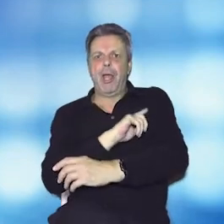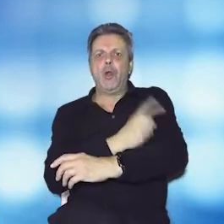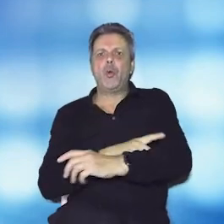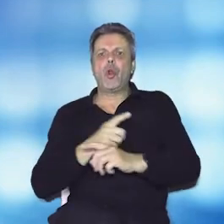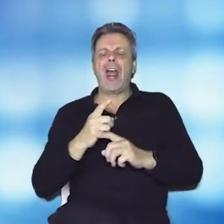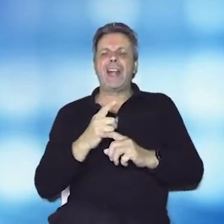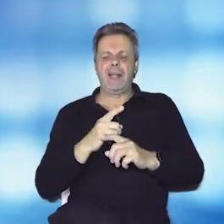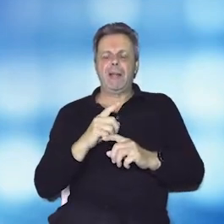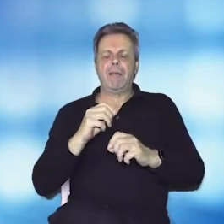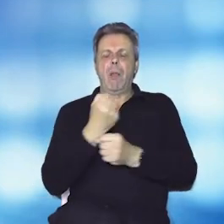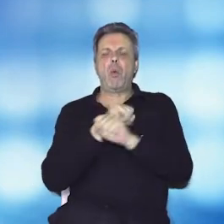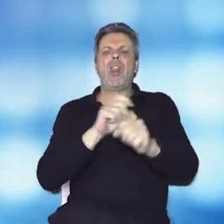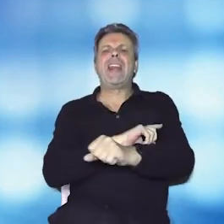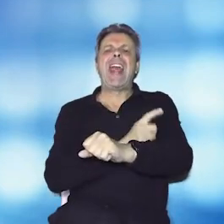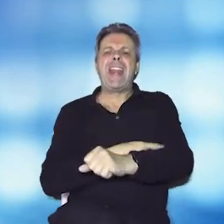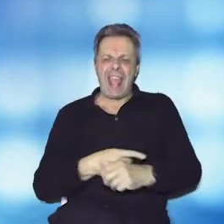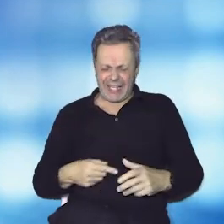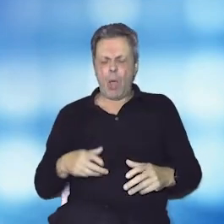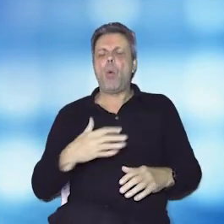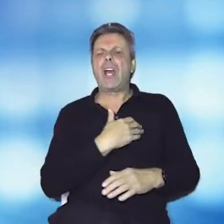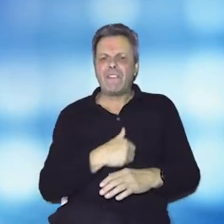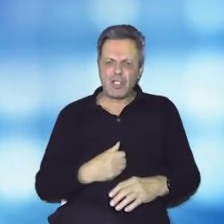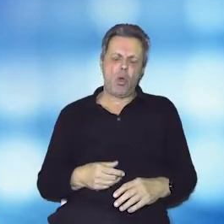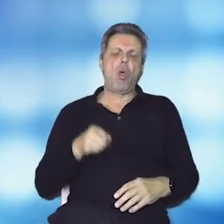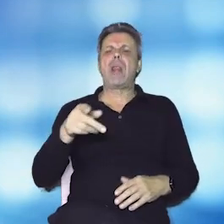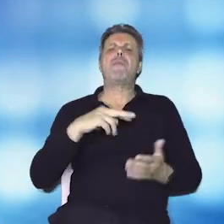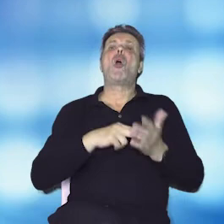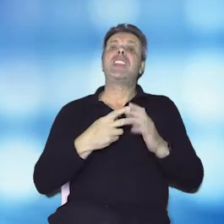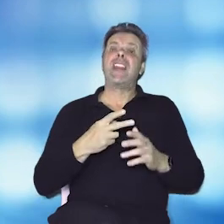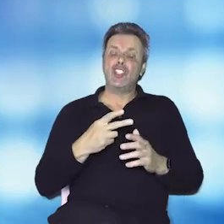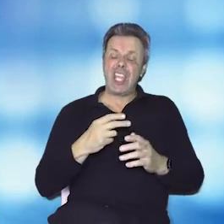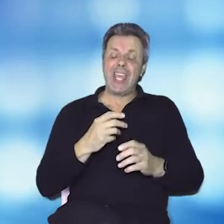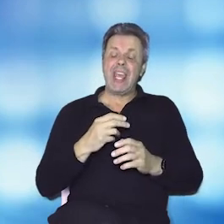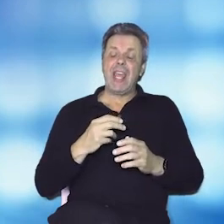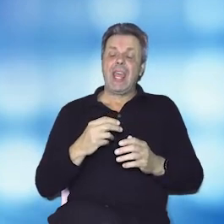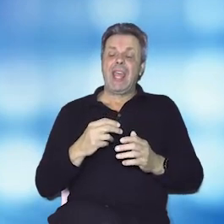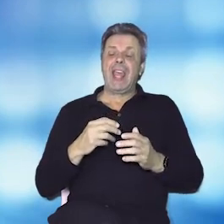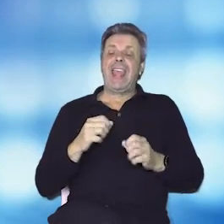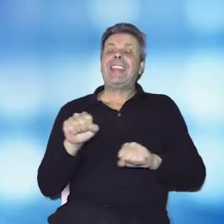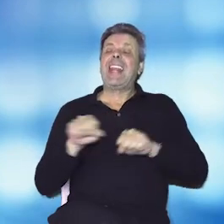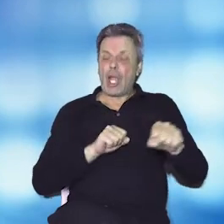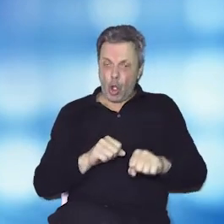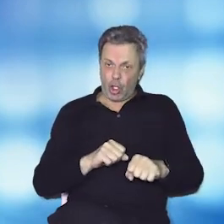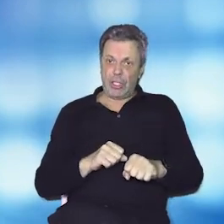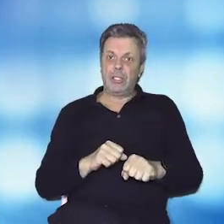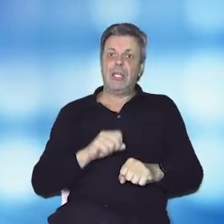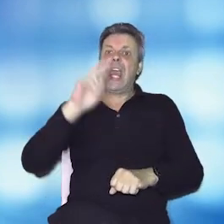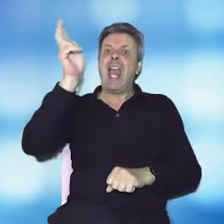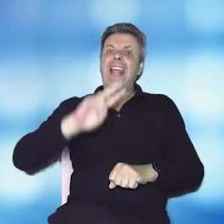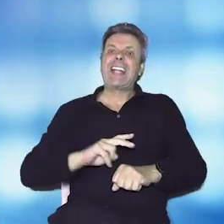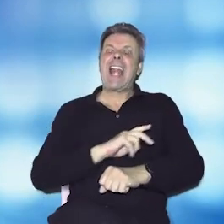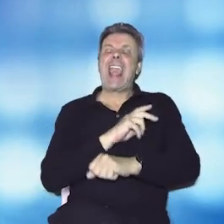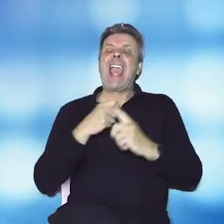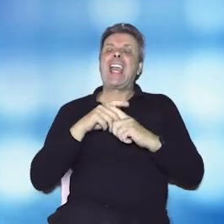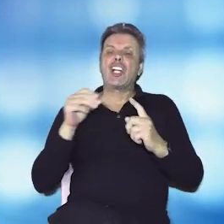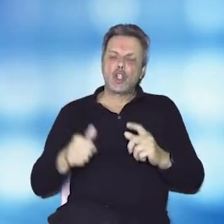Republici Hrvatskoj i tehnički direktor nuklearne elektrane Krško u vrijeme izgradnje. To je bilo na Fakultetu elektrotehnike